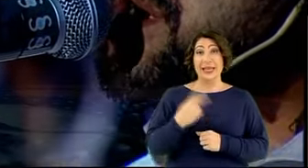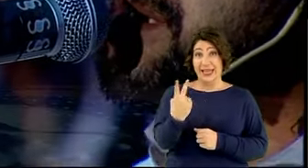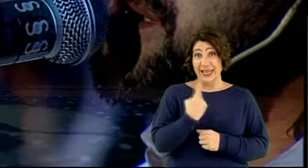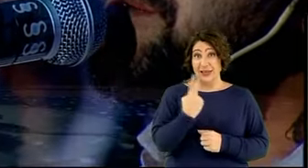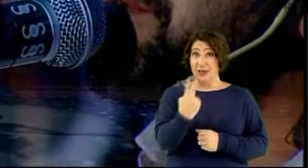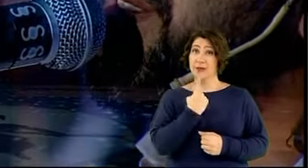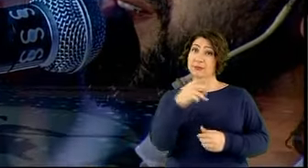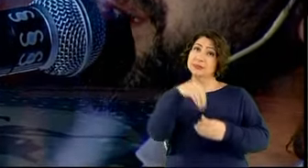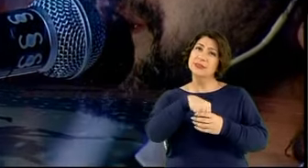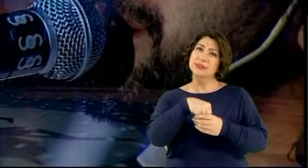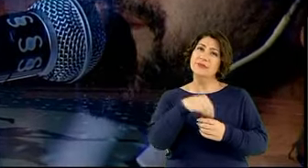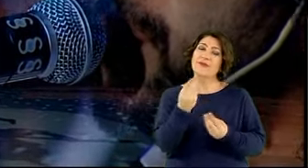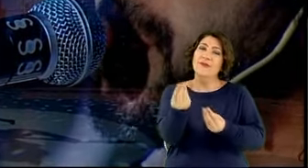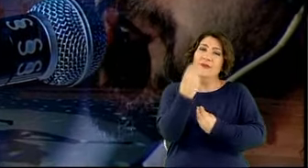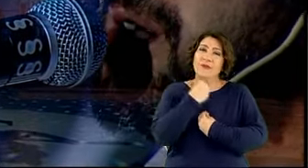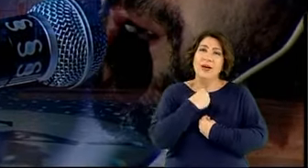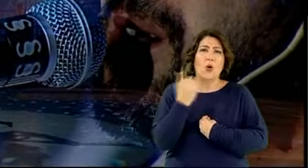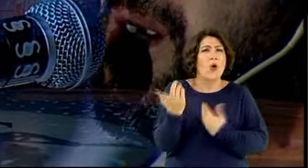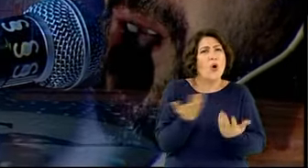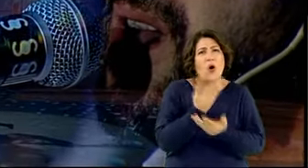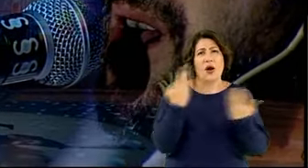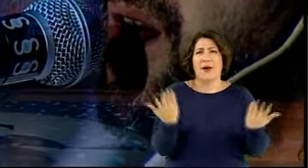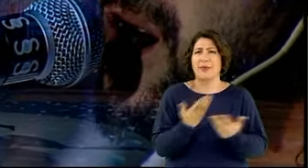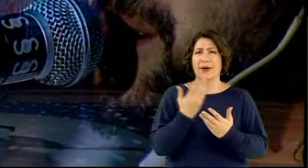İkimiz için verdiğin o karar